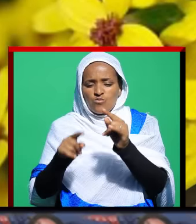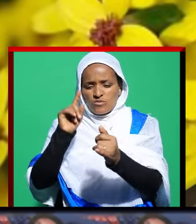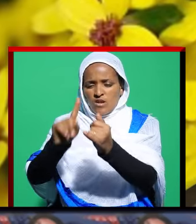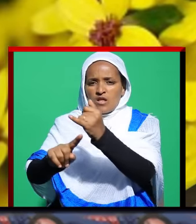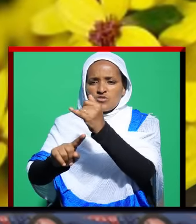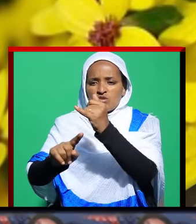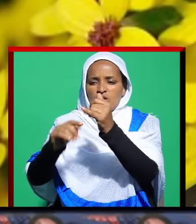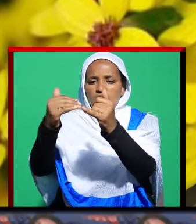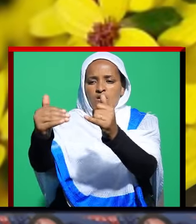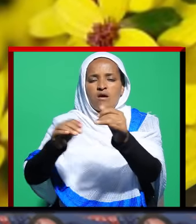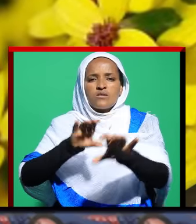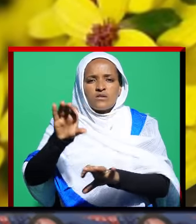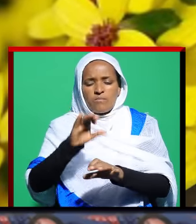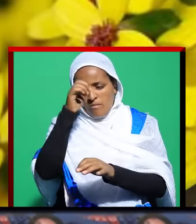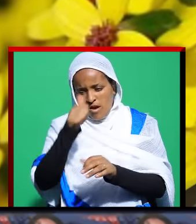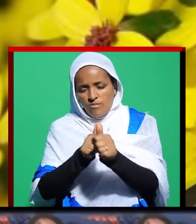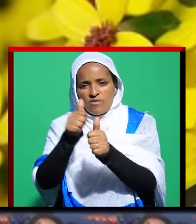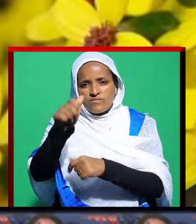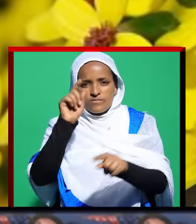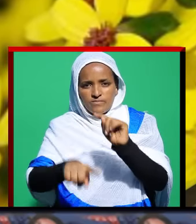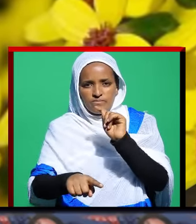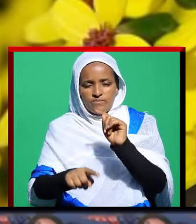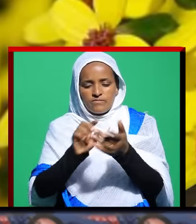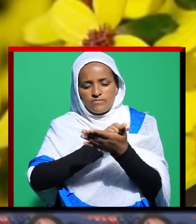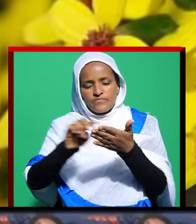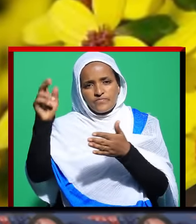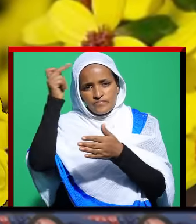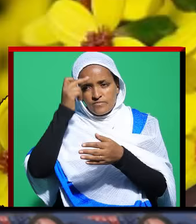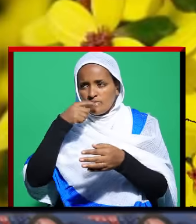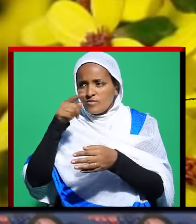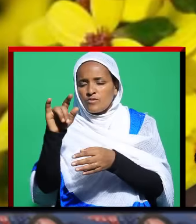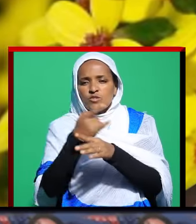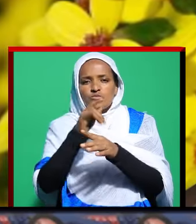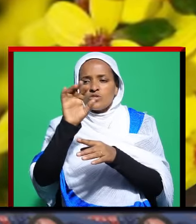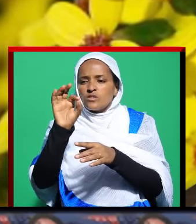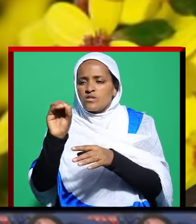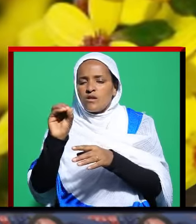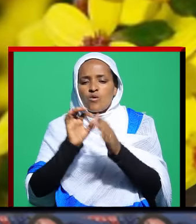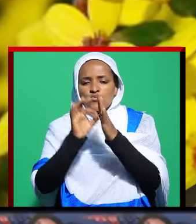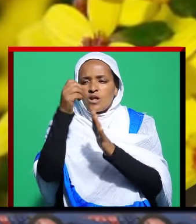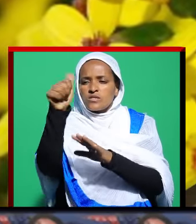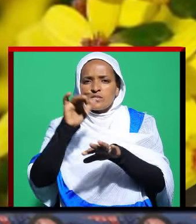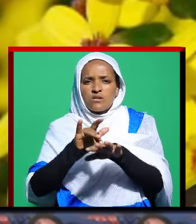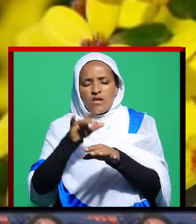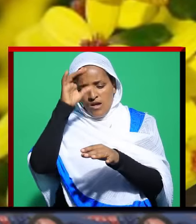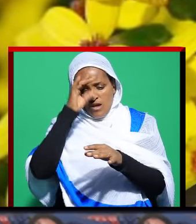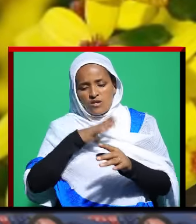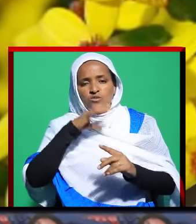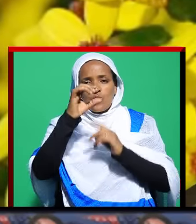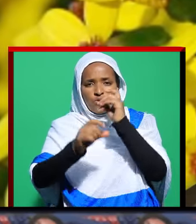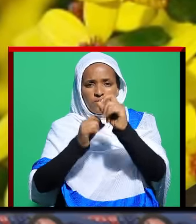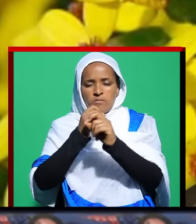ዳርቻ አደረክለት ይላል። ማንም ማለፍ አይችልም። ቅዱስ ዳዊትም ሲናገር በመዝሙር 90 ቁጥር 10 ላይ ቁጭ አድርጎታል። የሰው